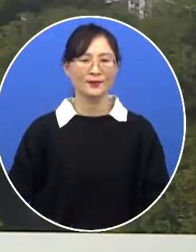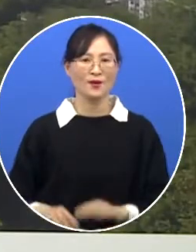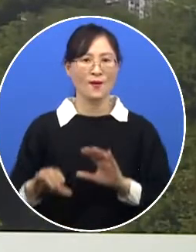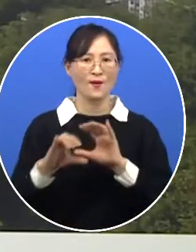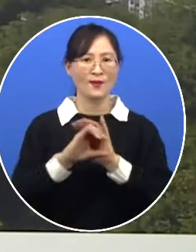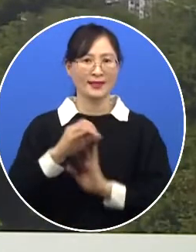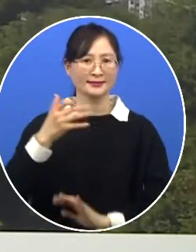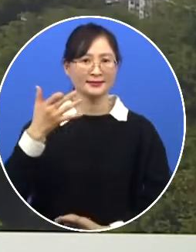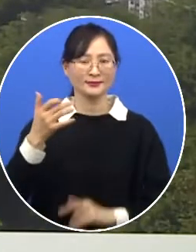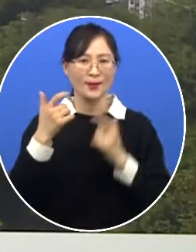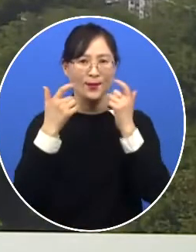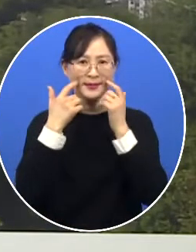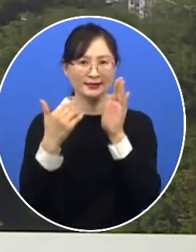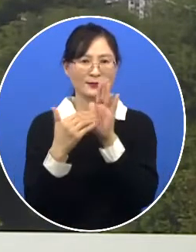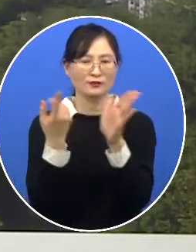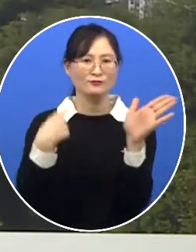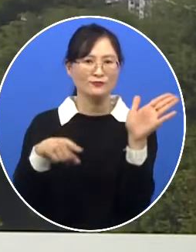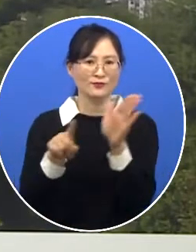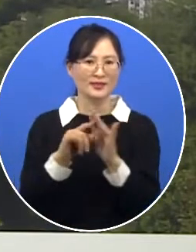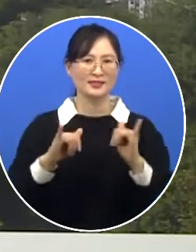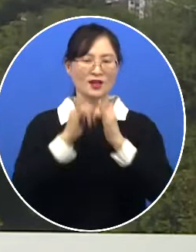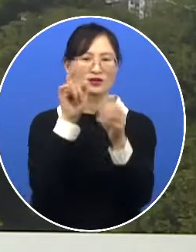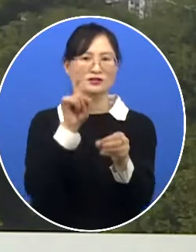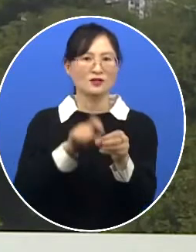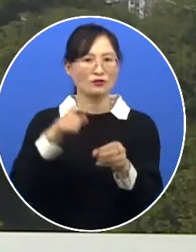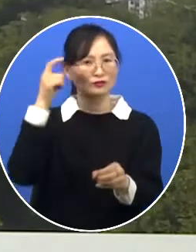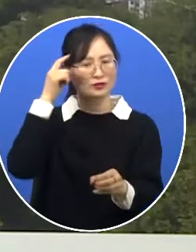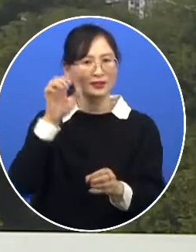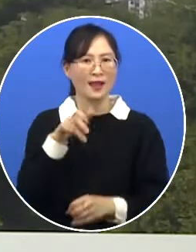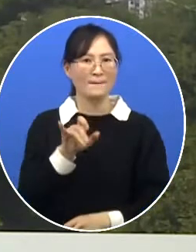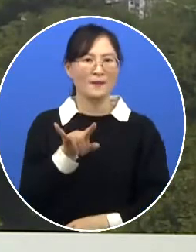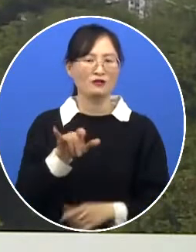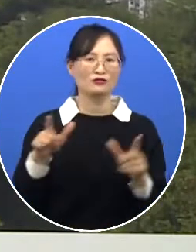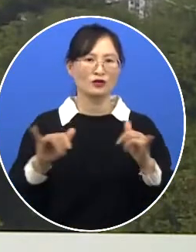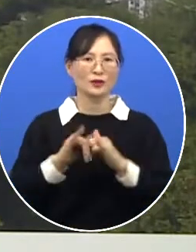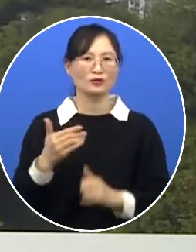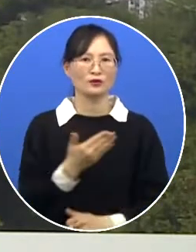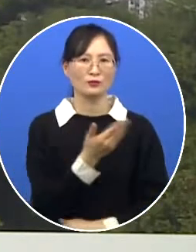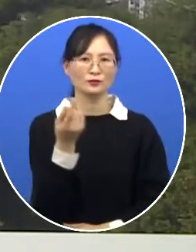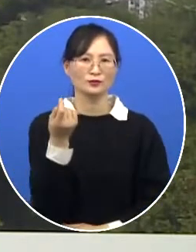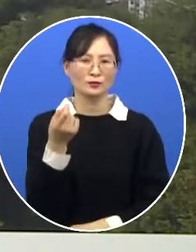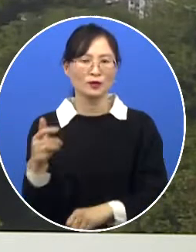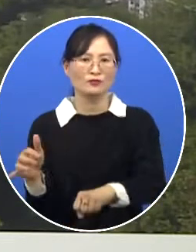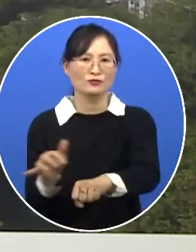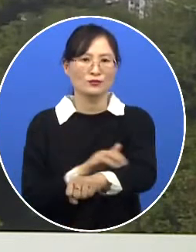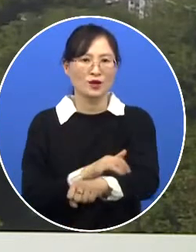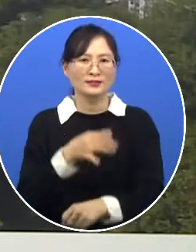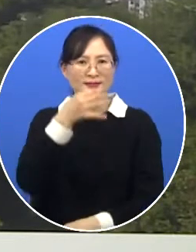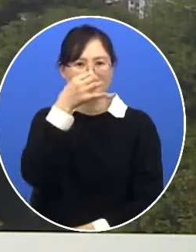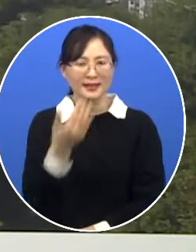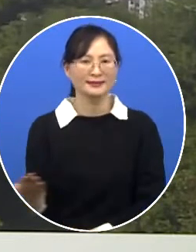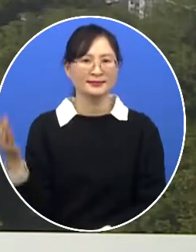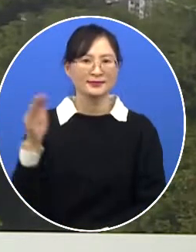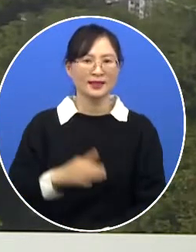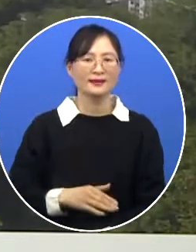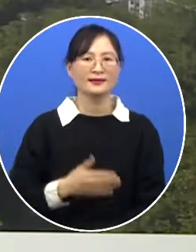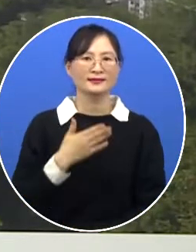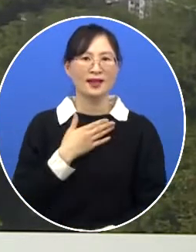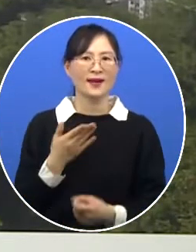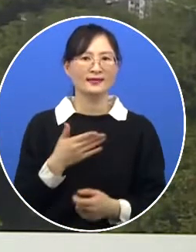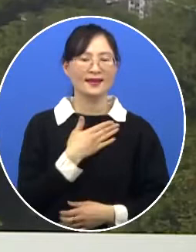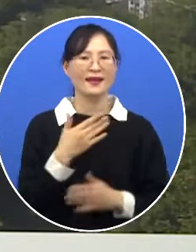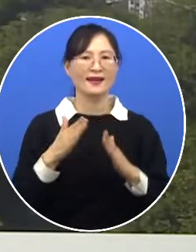코로나19 확산을 막기 위한 사회적 거리 두기 캠페인. 구민 여러분, 조금 불편하고 힘드시겠지만 나와